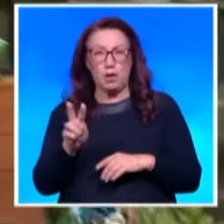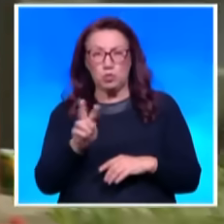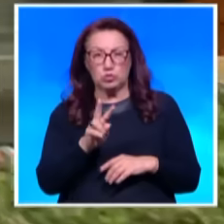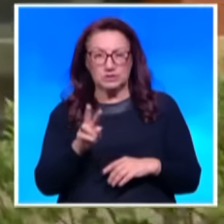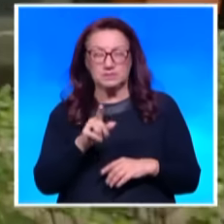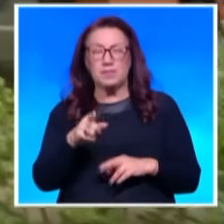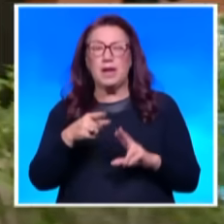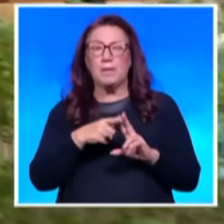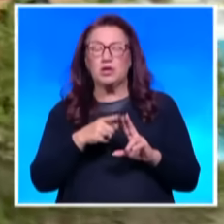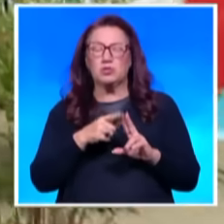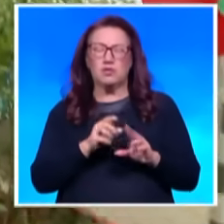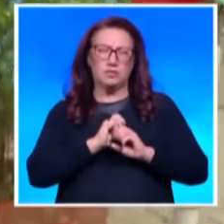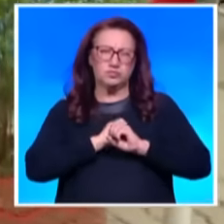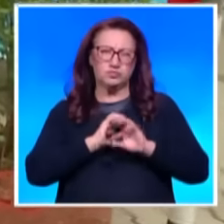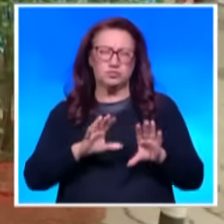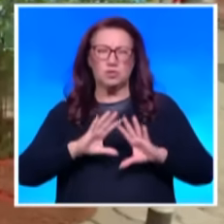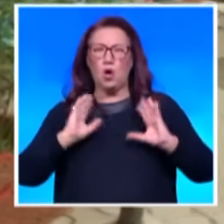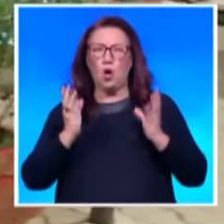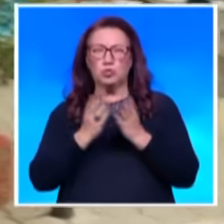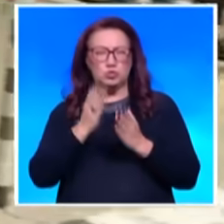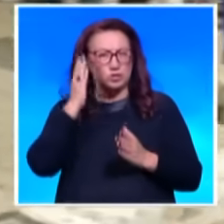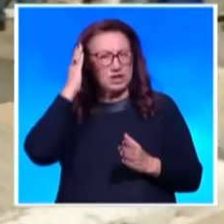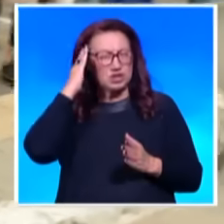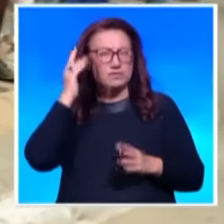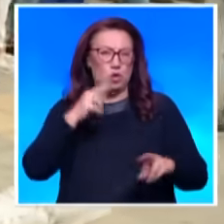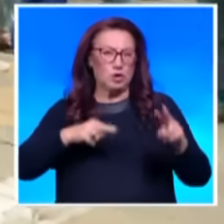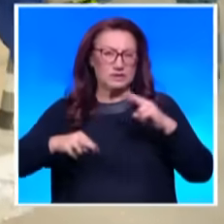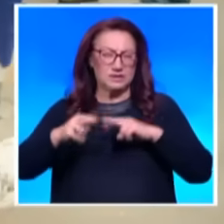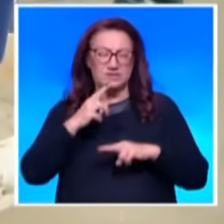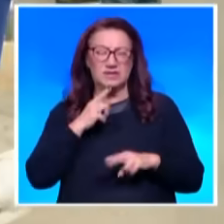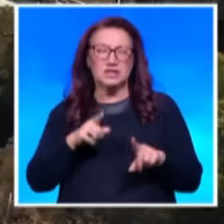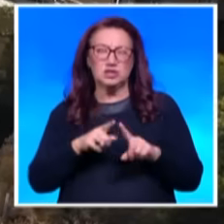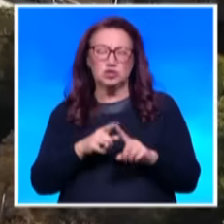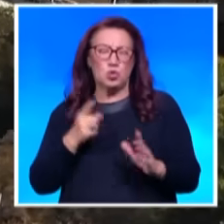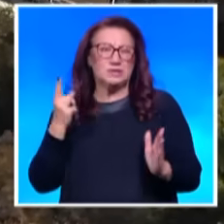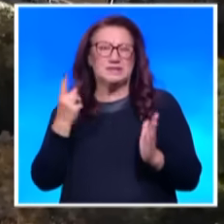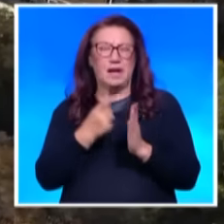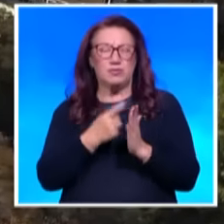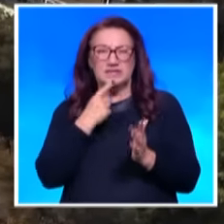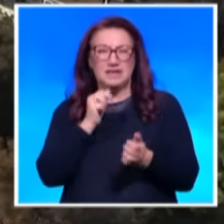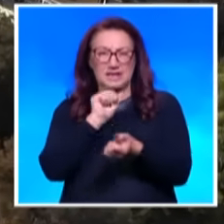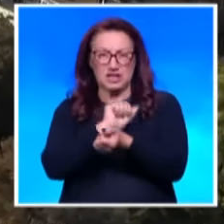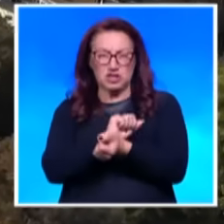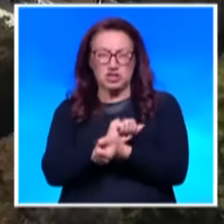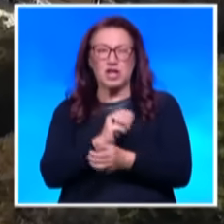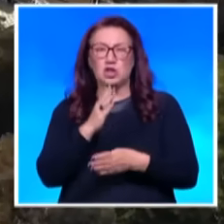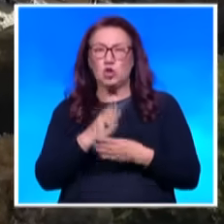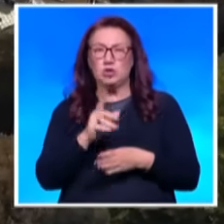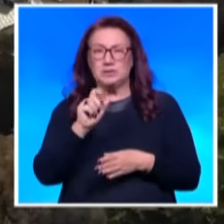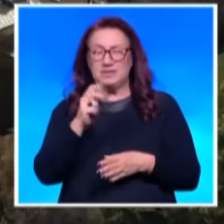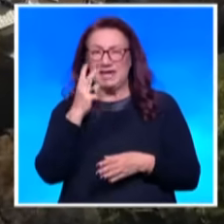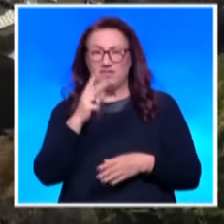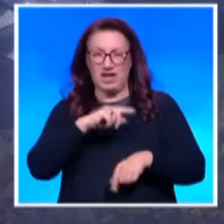издирване, има и издадена заповед за задържане под стража до 72 часа според прокуратурата.